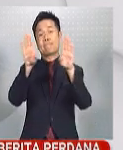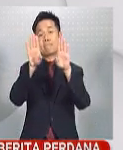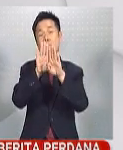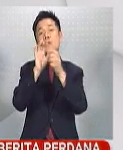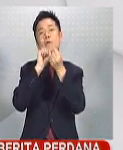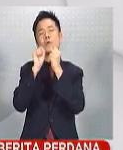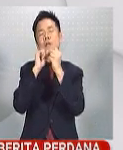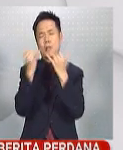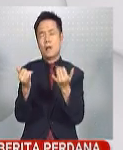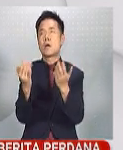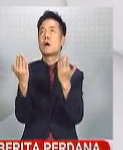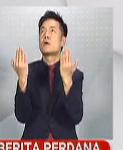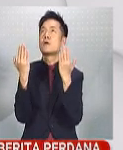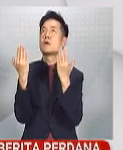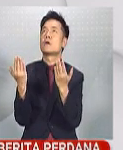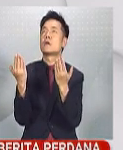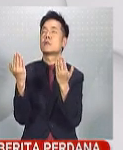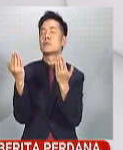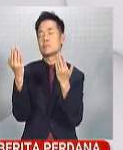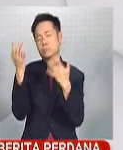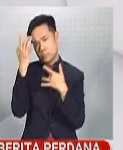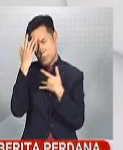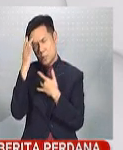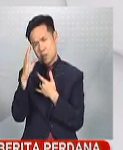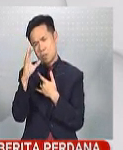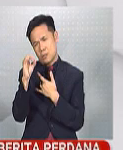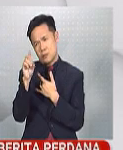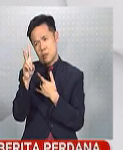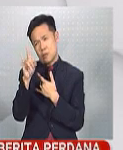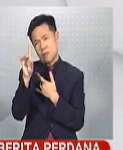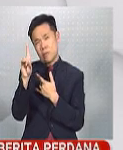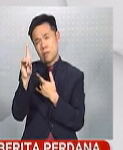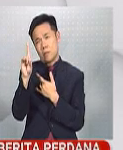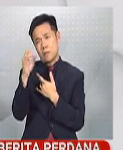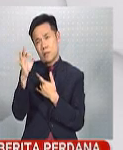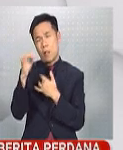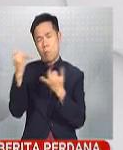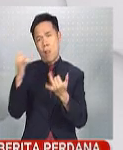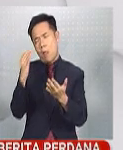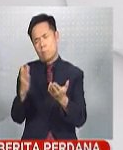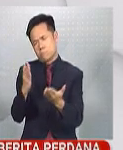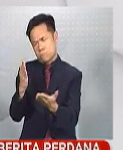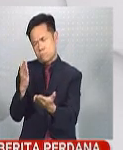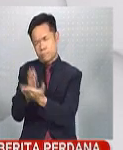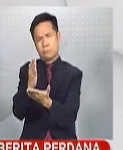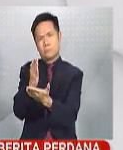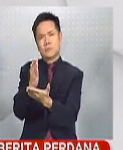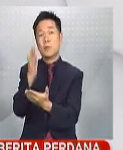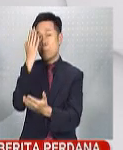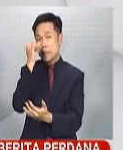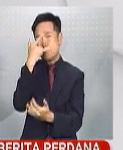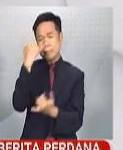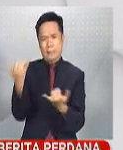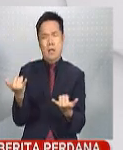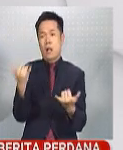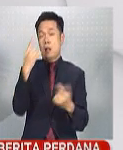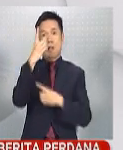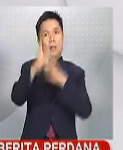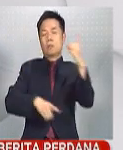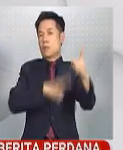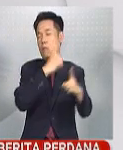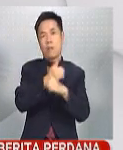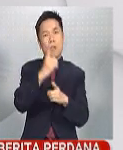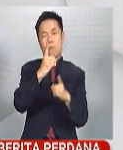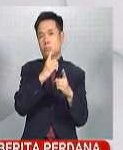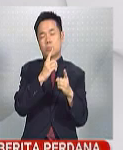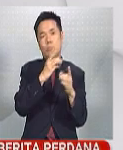kita doakan semoga wabak COVID-19 ini segera lenyap. Ini kerana ia boleh menjejaskan penganjuran sukan di dunia. Saya mengundurkan